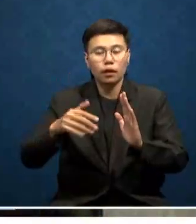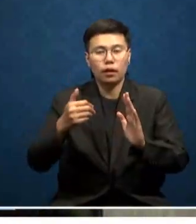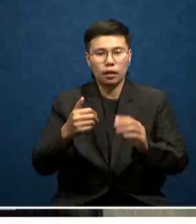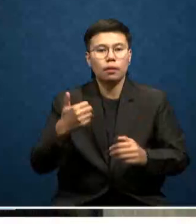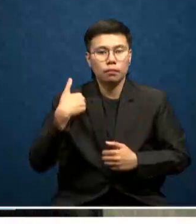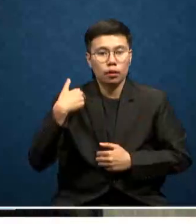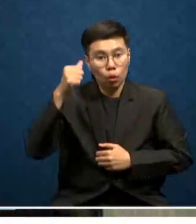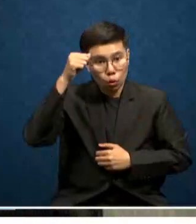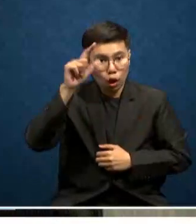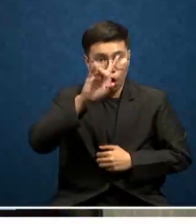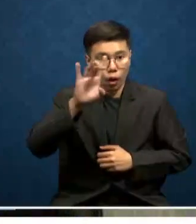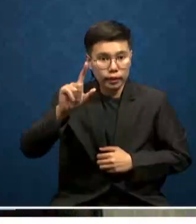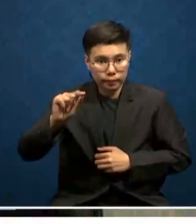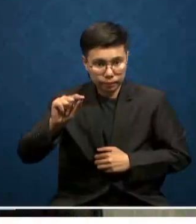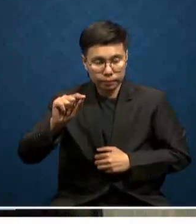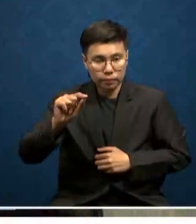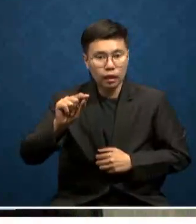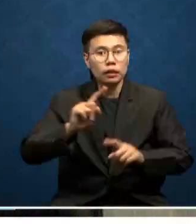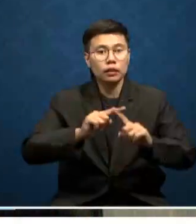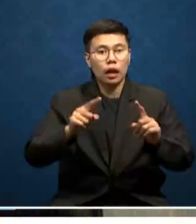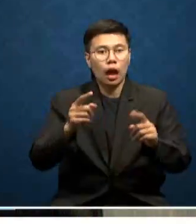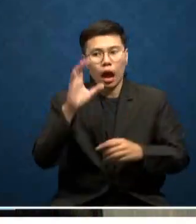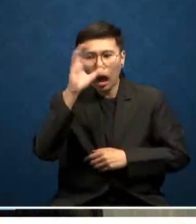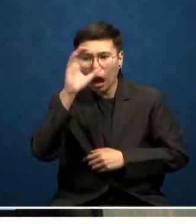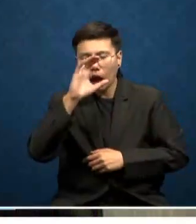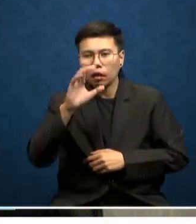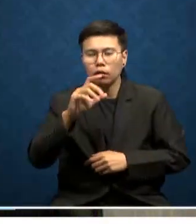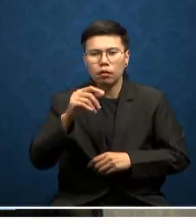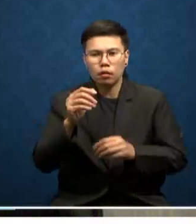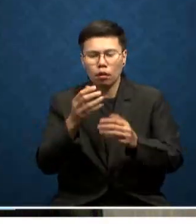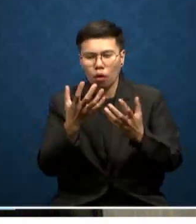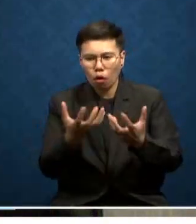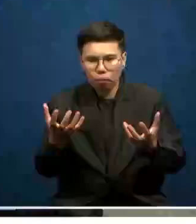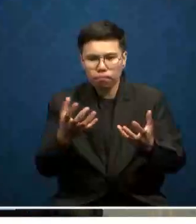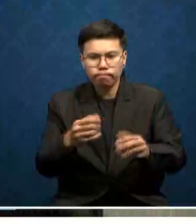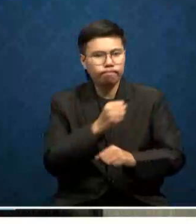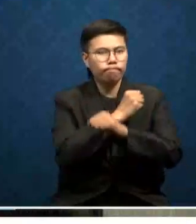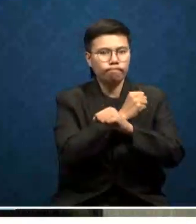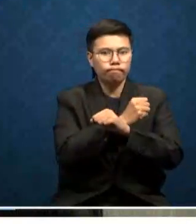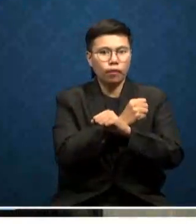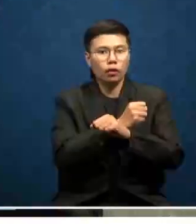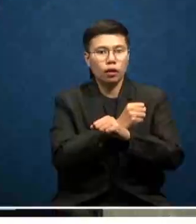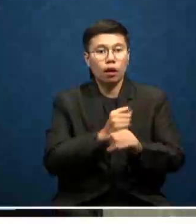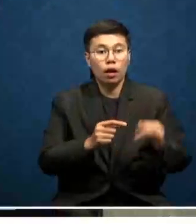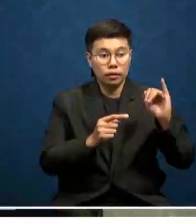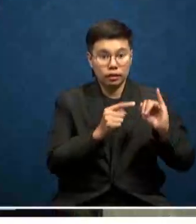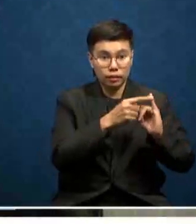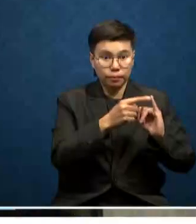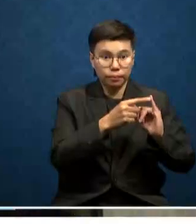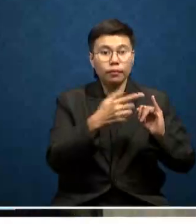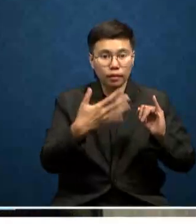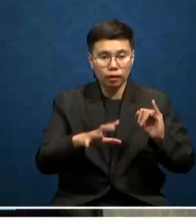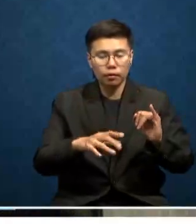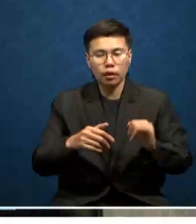รใน120วันแต่ก็ยังไม่สามารถจัดหาอุปกรณ์ได้นะโดยเฉพาะทางเจ้าหน้าที่ตำรวจทำ